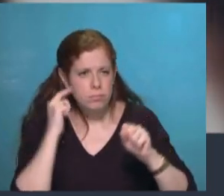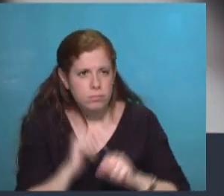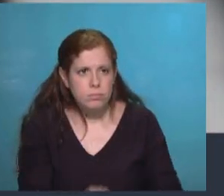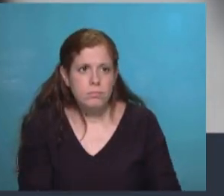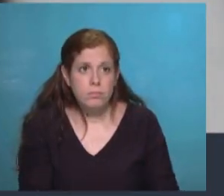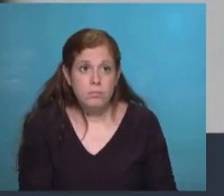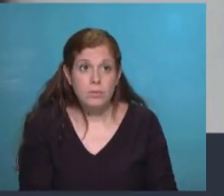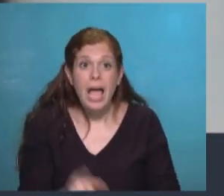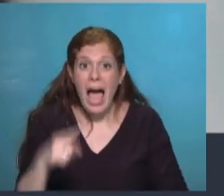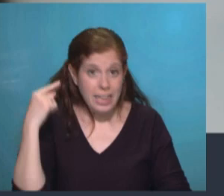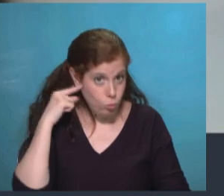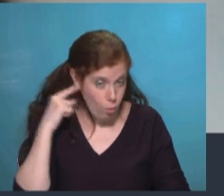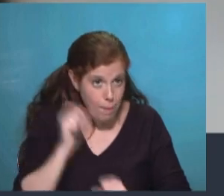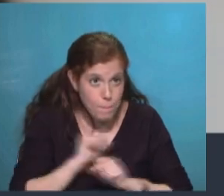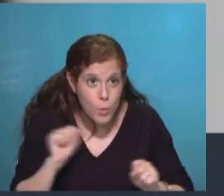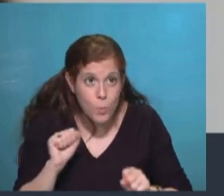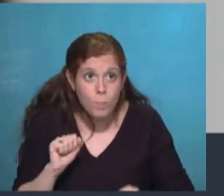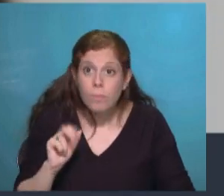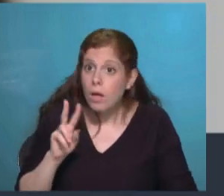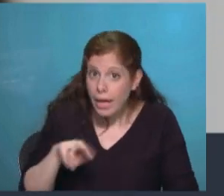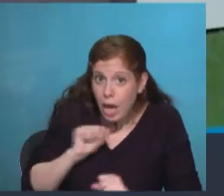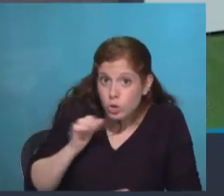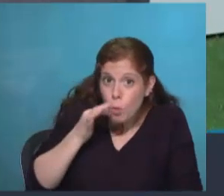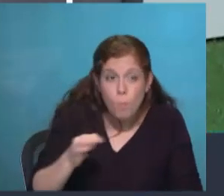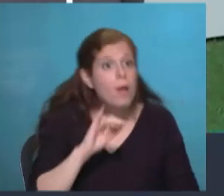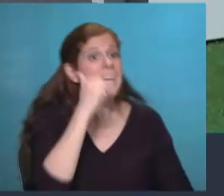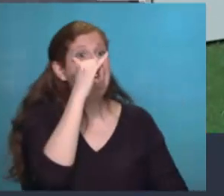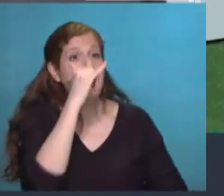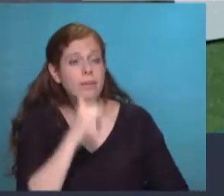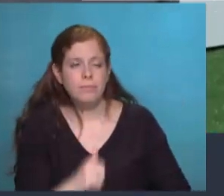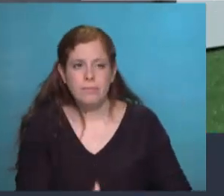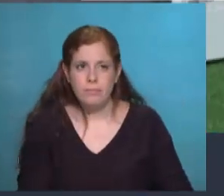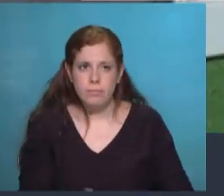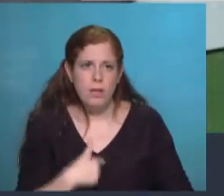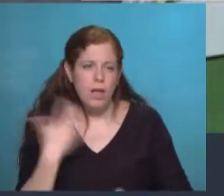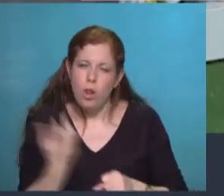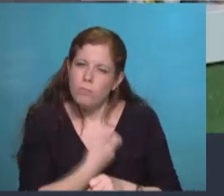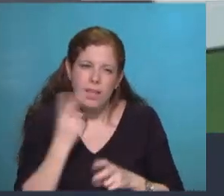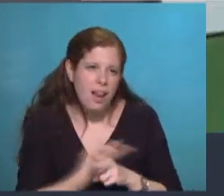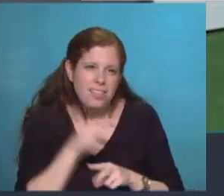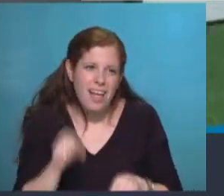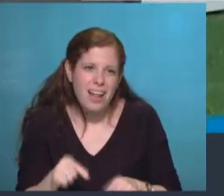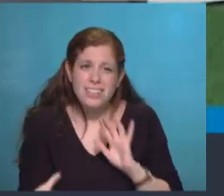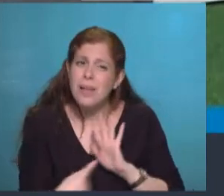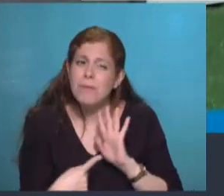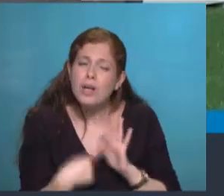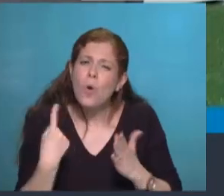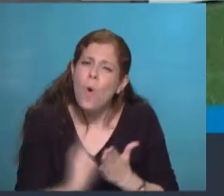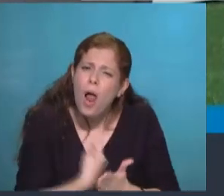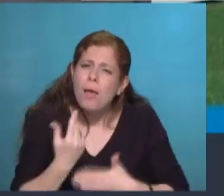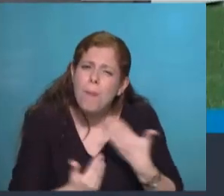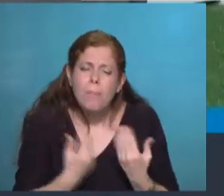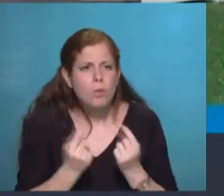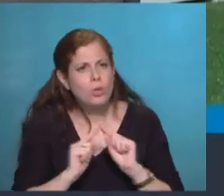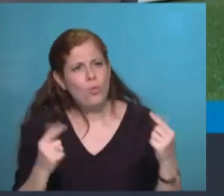אתם שומעים בום? יש בום? כן! היא לא מצליחה להתרגל לזה בגלל שכל פעם זה כאילו משהו חדש.